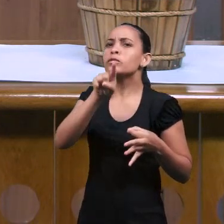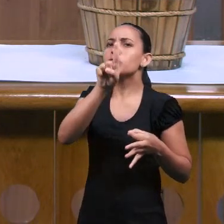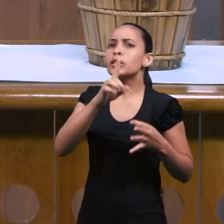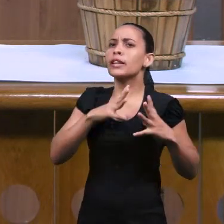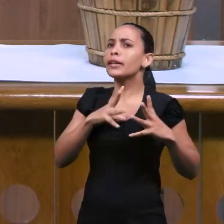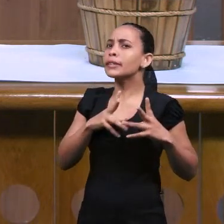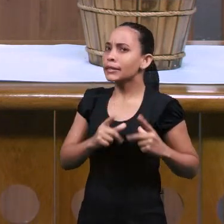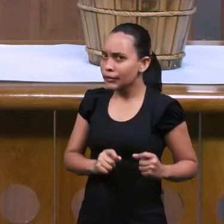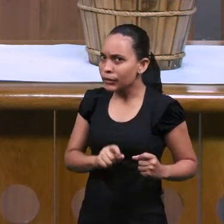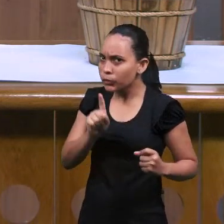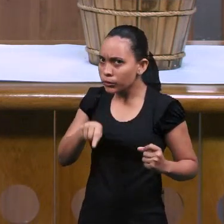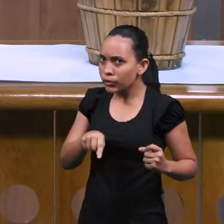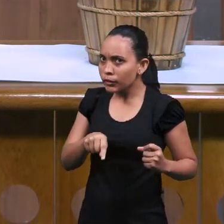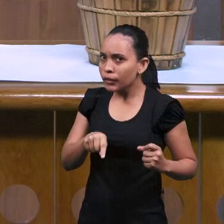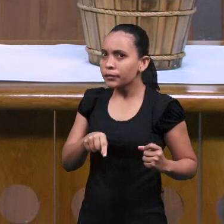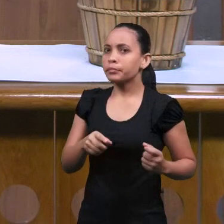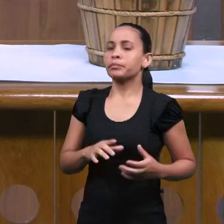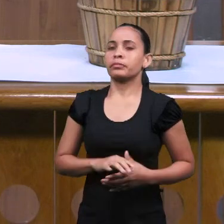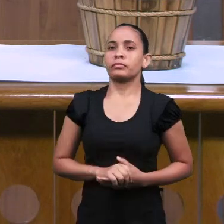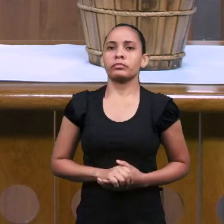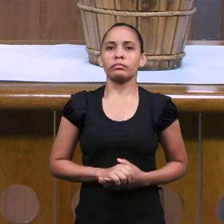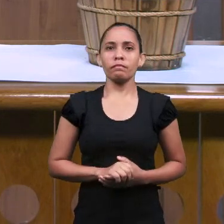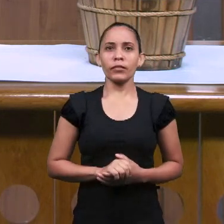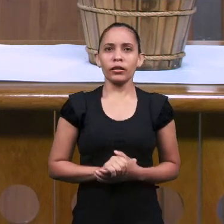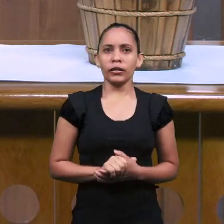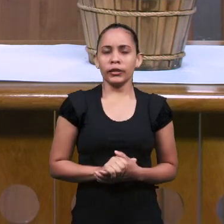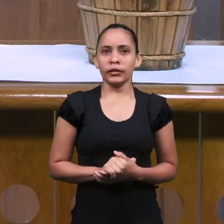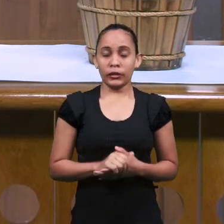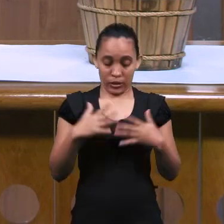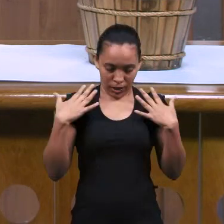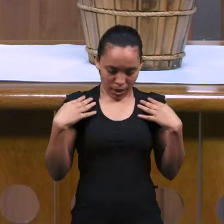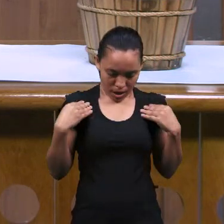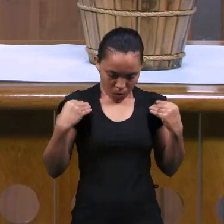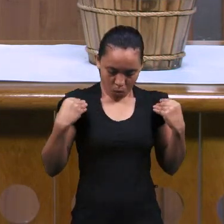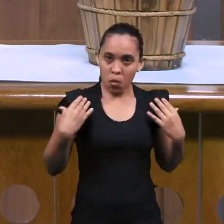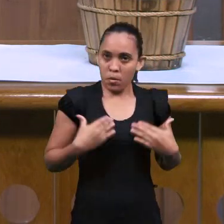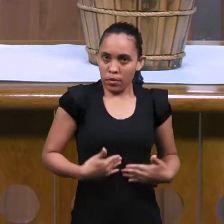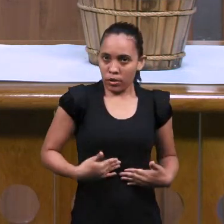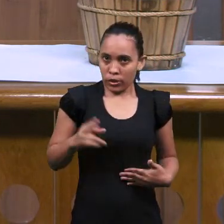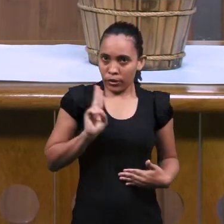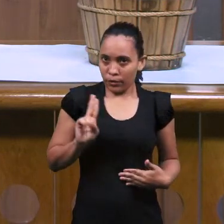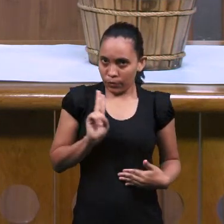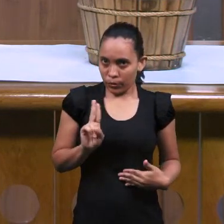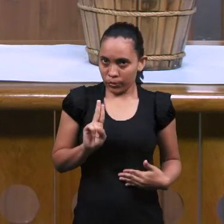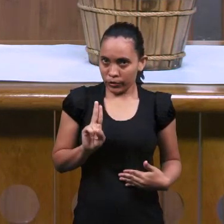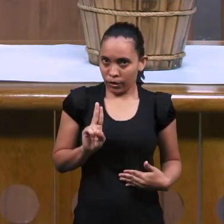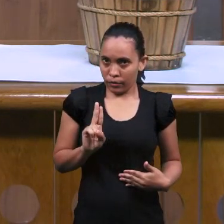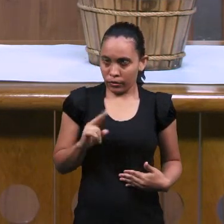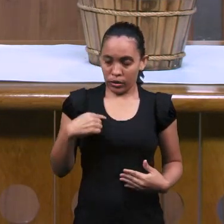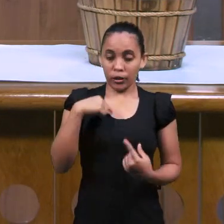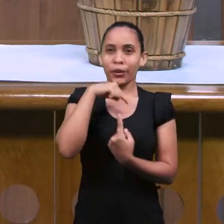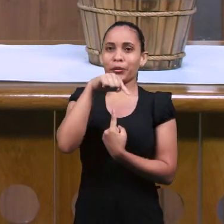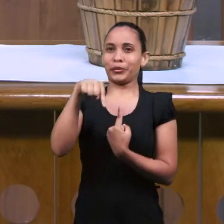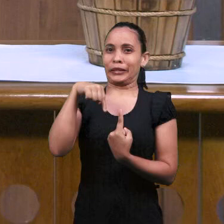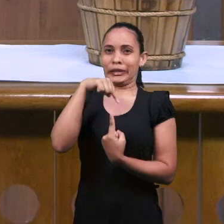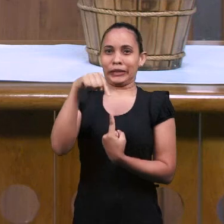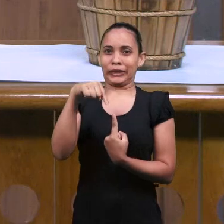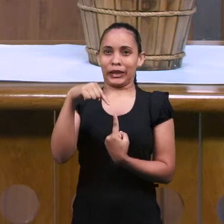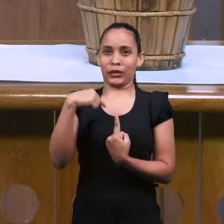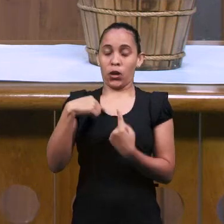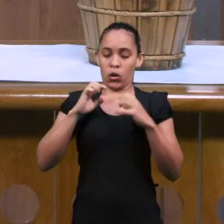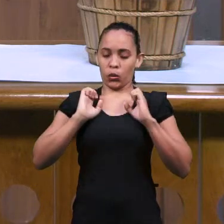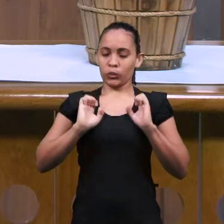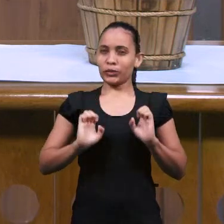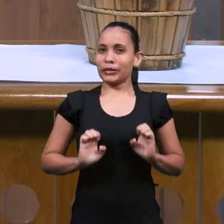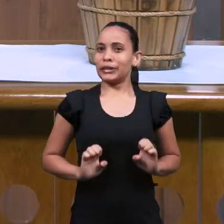saint. Donc, mon idée à propos de saint, ce n'est pas les habits que je vais porter, ce n'est pas ma forme